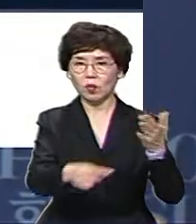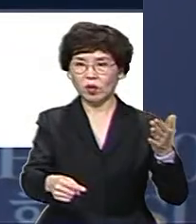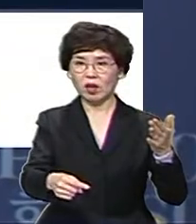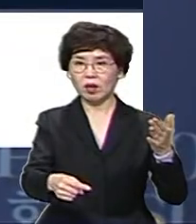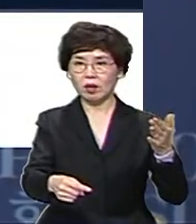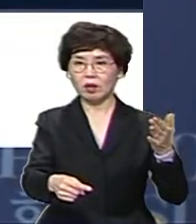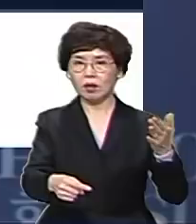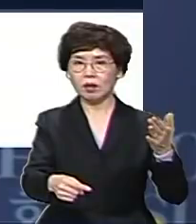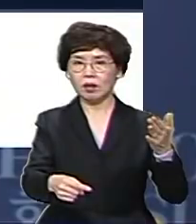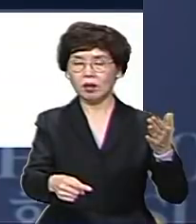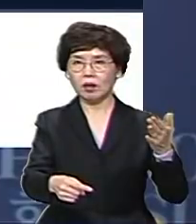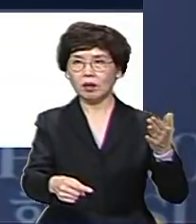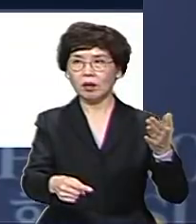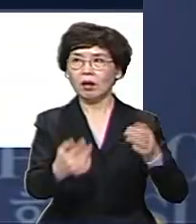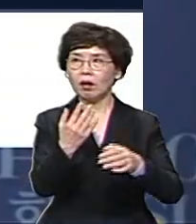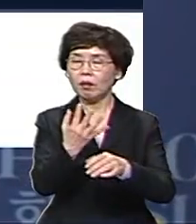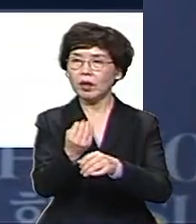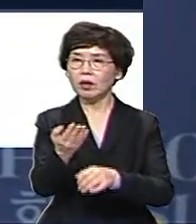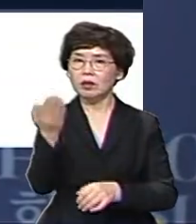우리는 많은